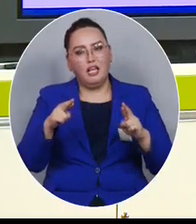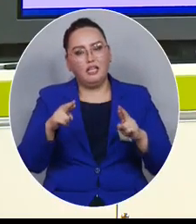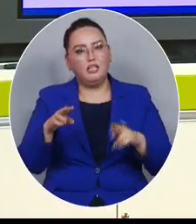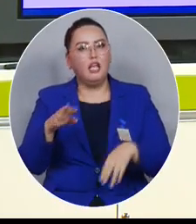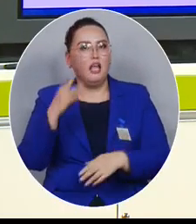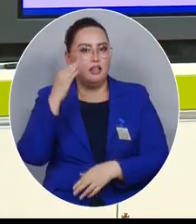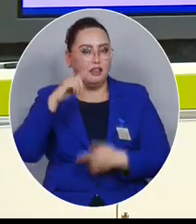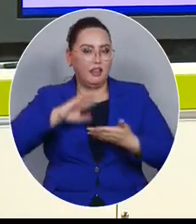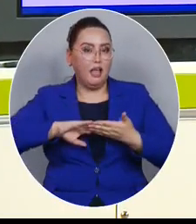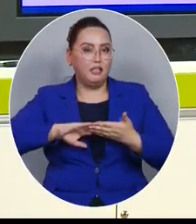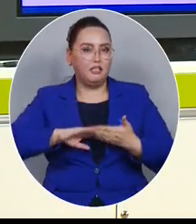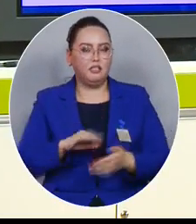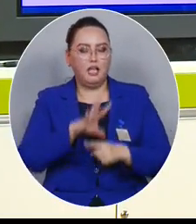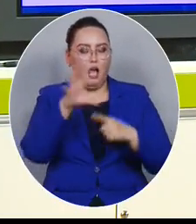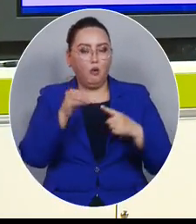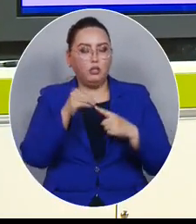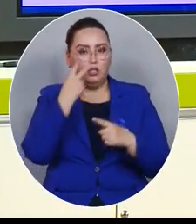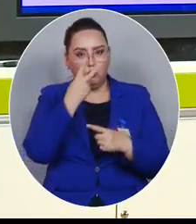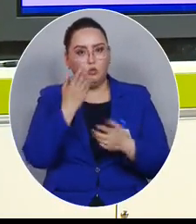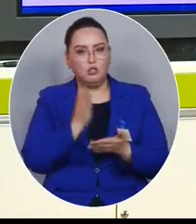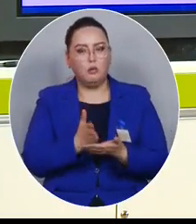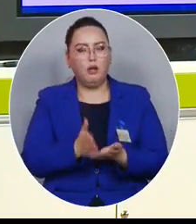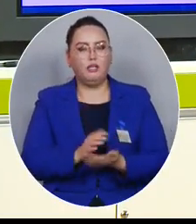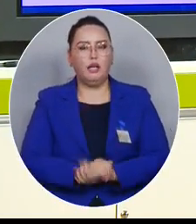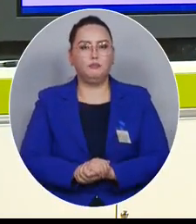агуулгүүл өөздэгэн байнаа, заадагээр энэ агуулгүдөө саян